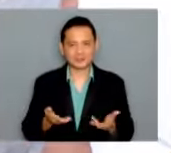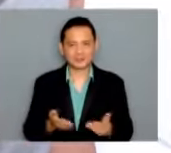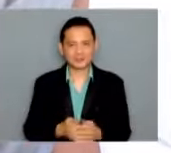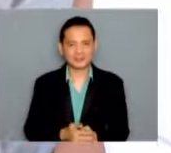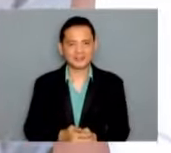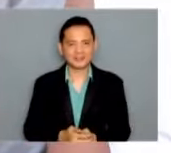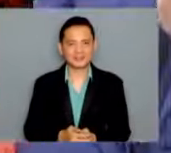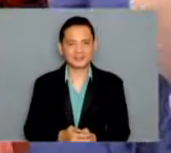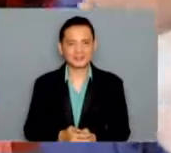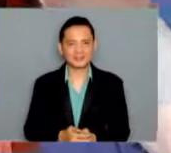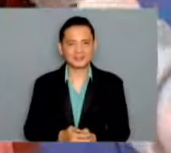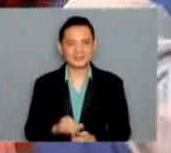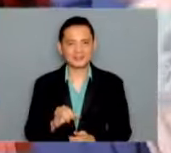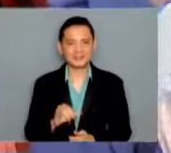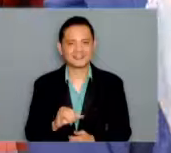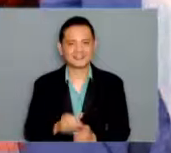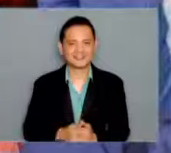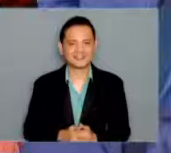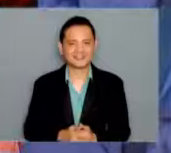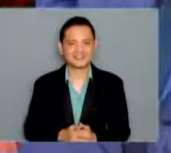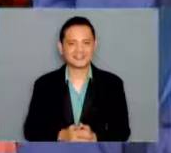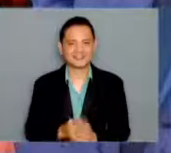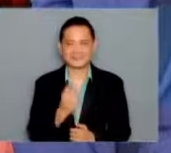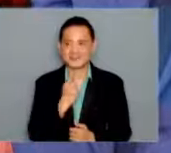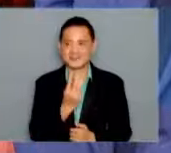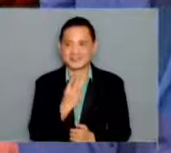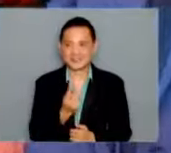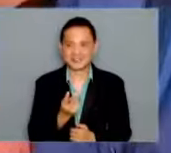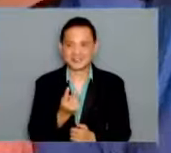Kinikilig ako pag nagiginig yung boses na. Di ba yung boses?